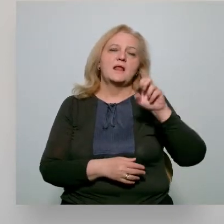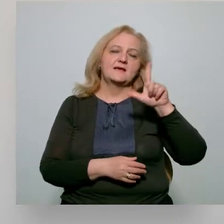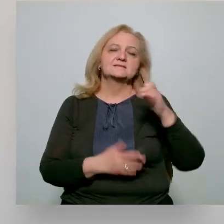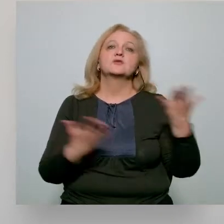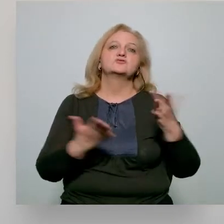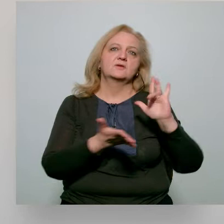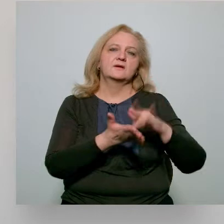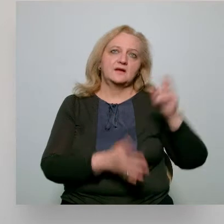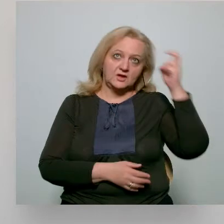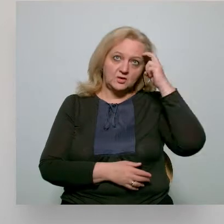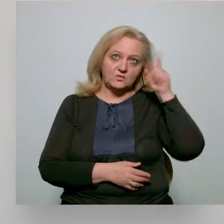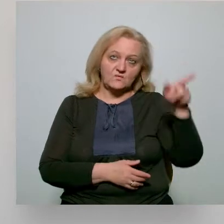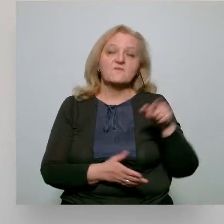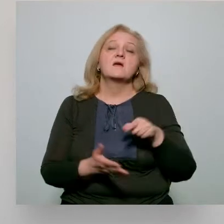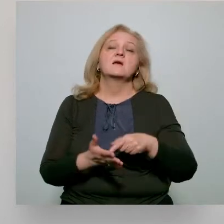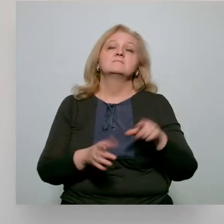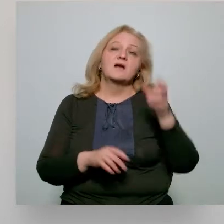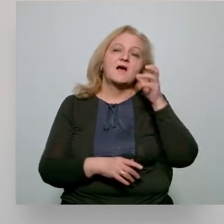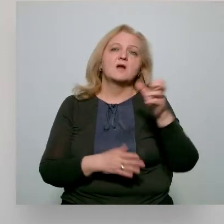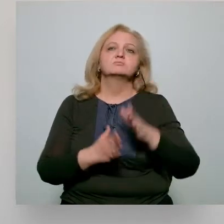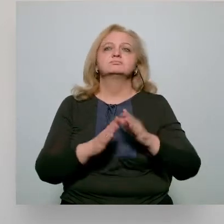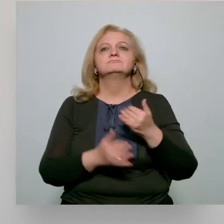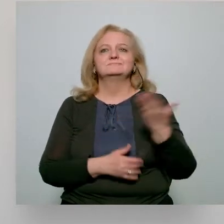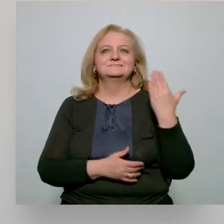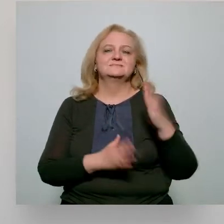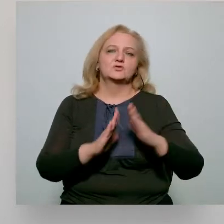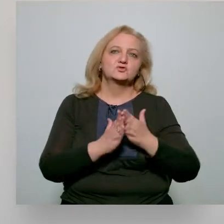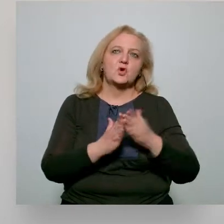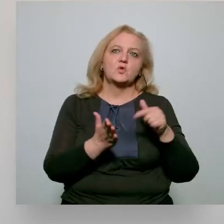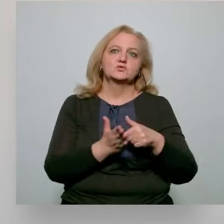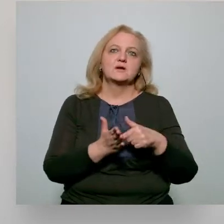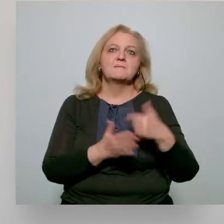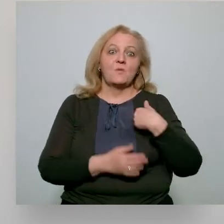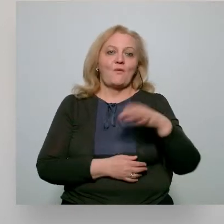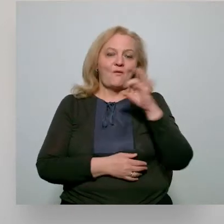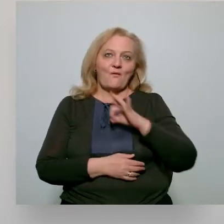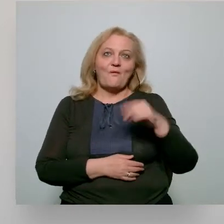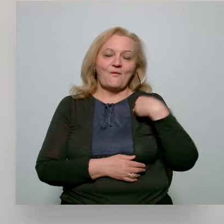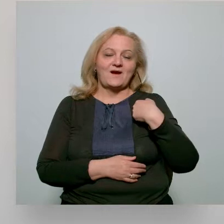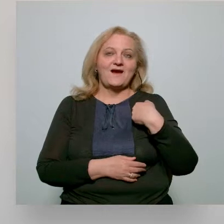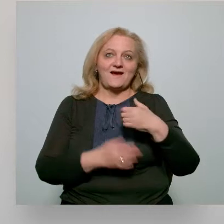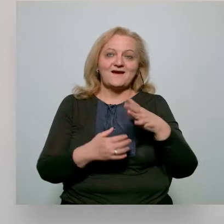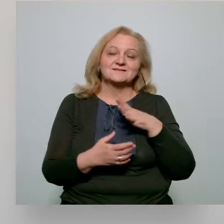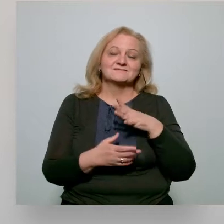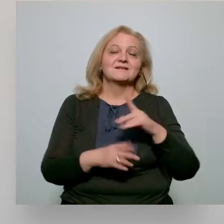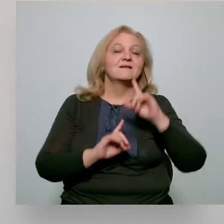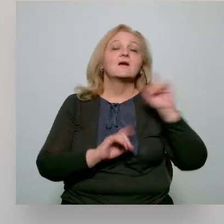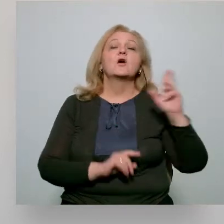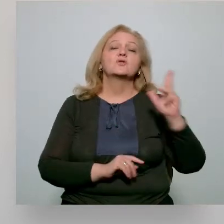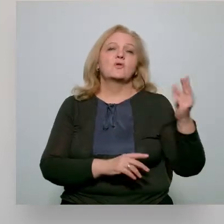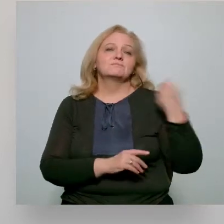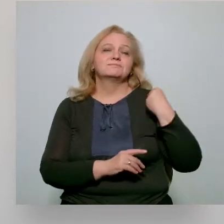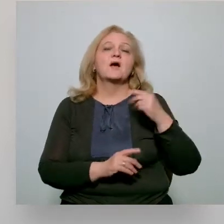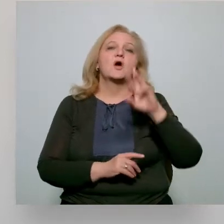Kijowie, autorka opublikowanej niedawno książki, do której miałem okazję trafić dzięki rekomendacji Oksany Zabuszko,